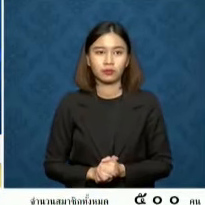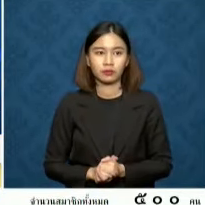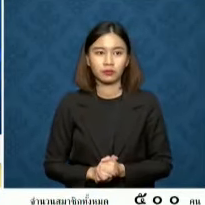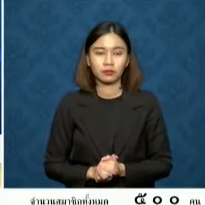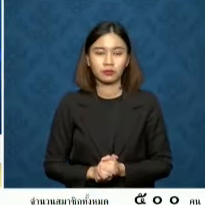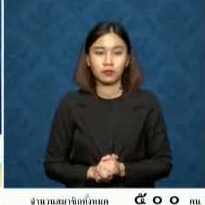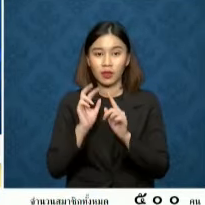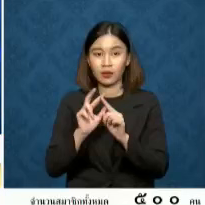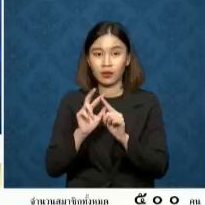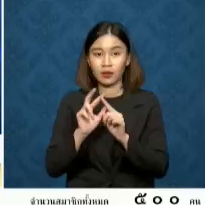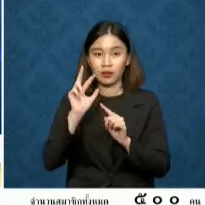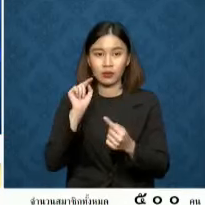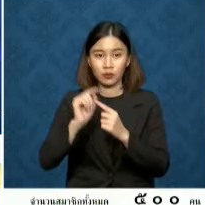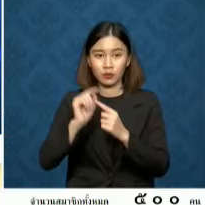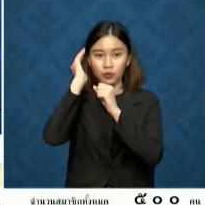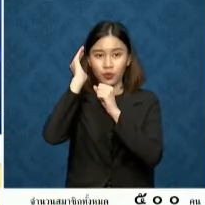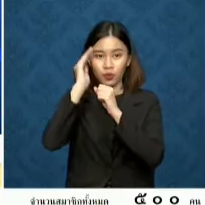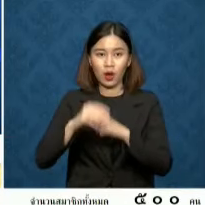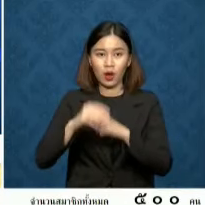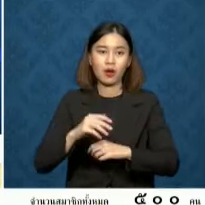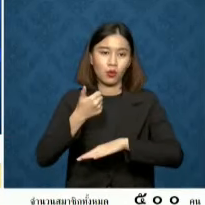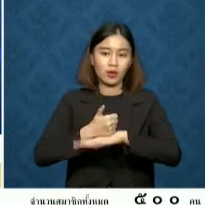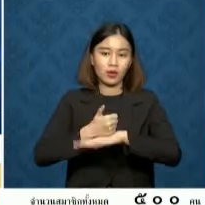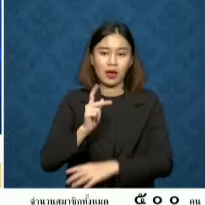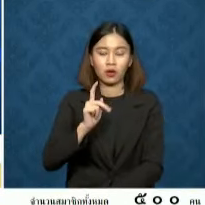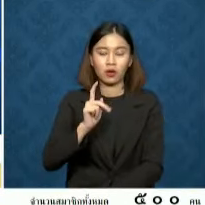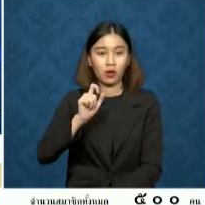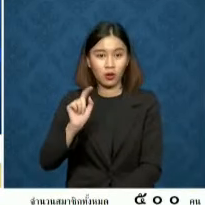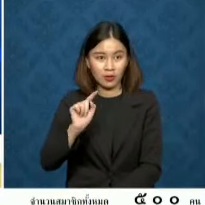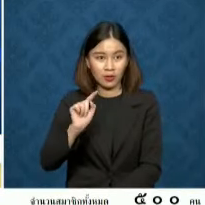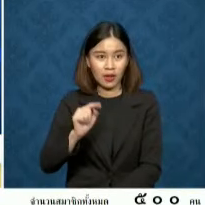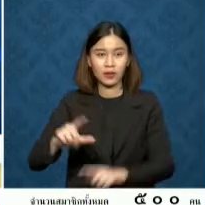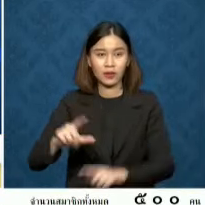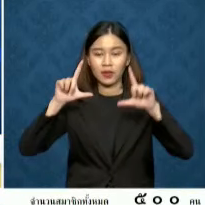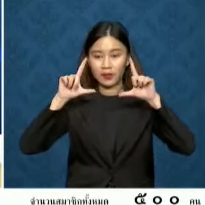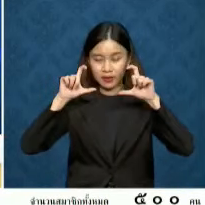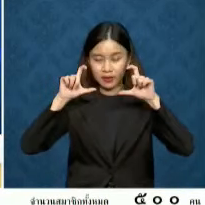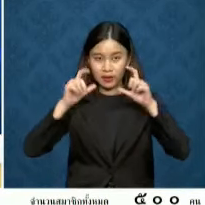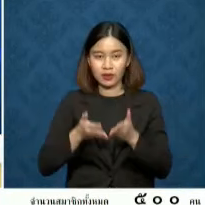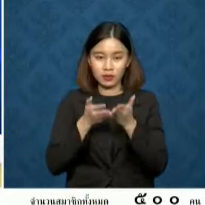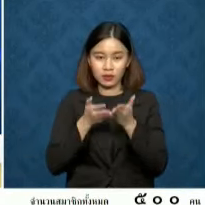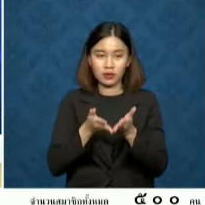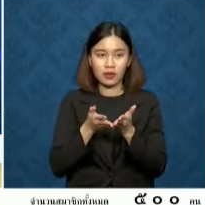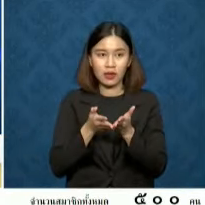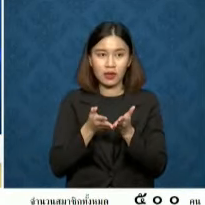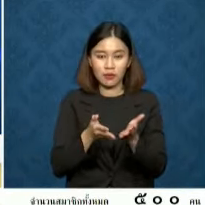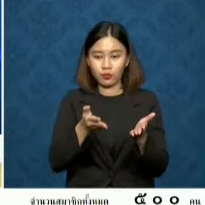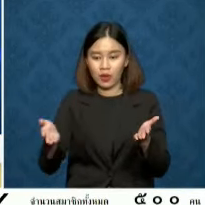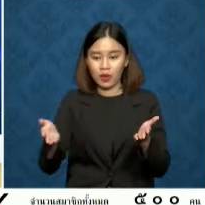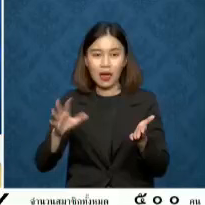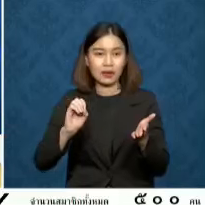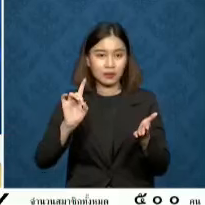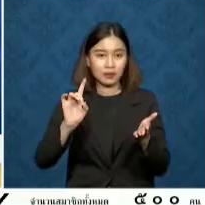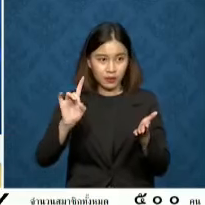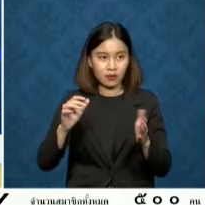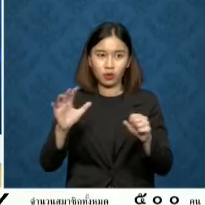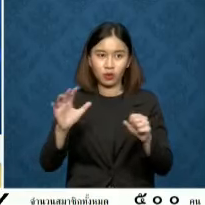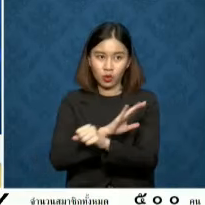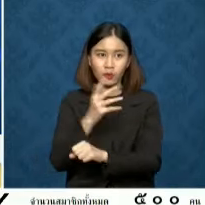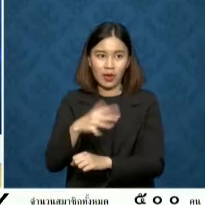ตัวที่3ครับในการแถลงของผบ.กร.เนี่ยบอกว่าได้ถ่ายภาพตัวเรือ58จุดที่กรรมการสอบข้อเท็จจริงต้องการครบถ้ว